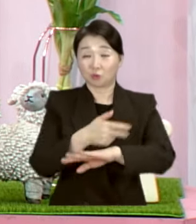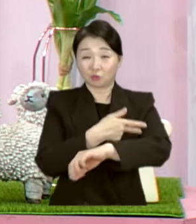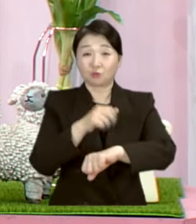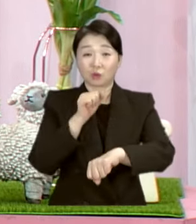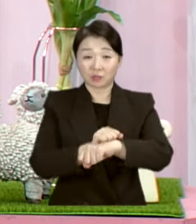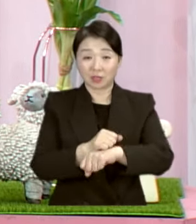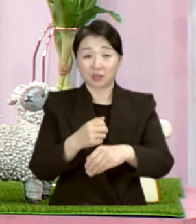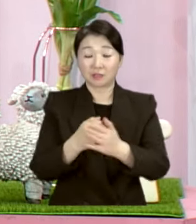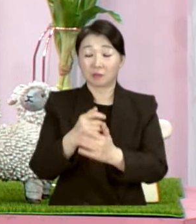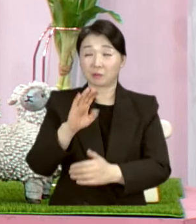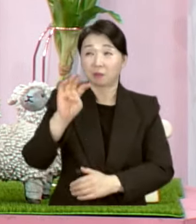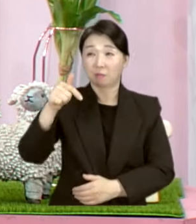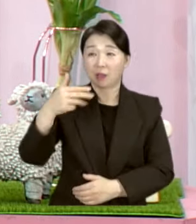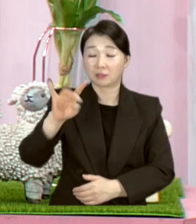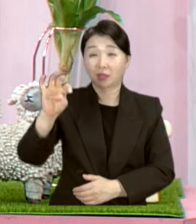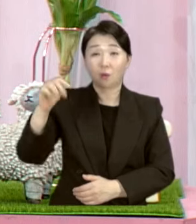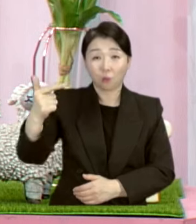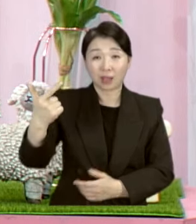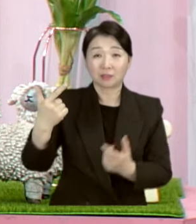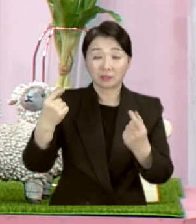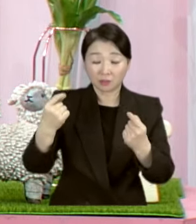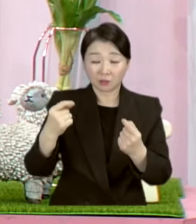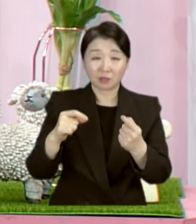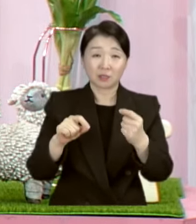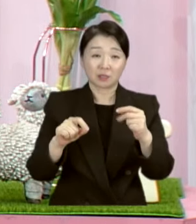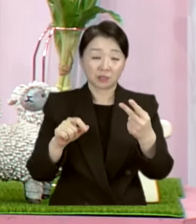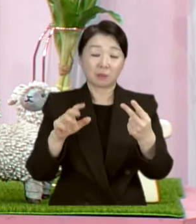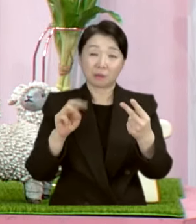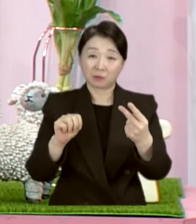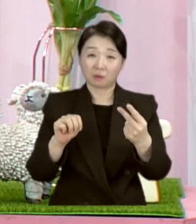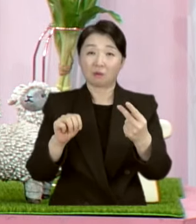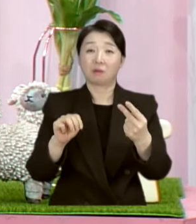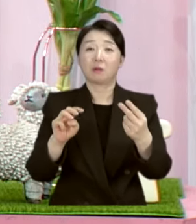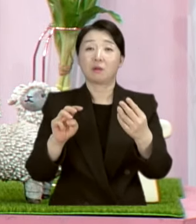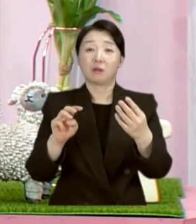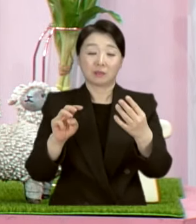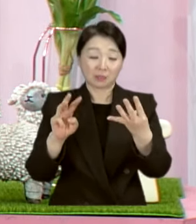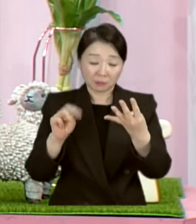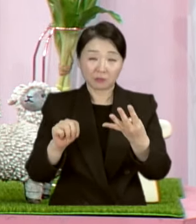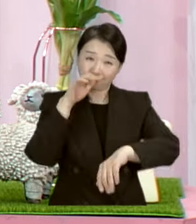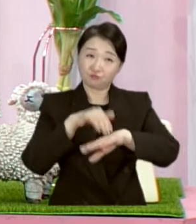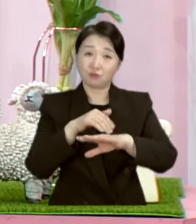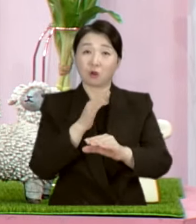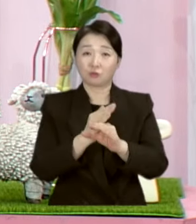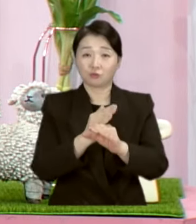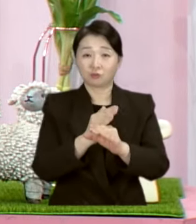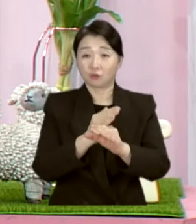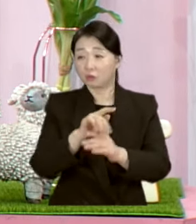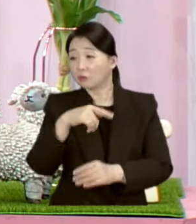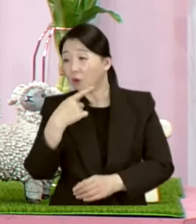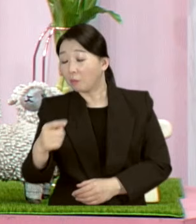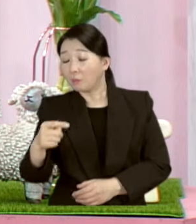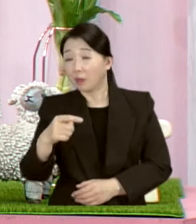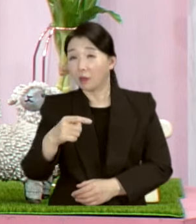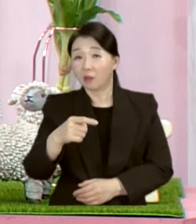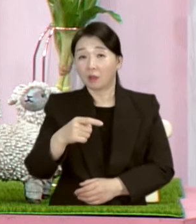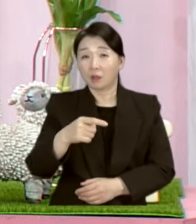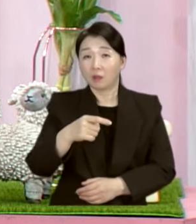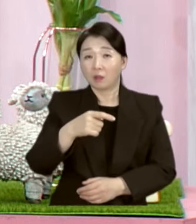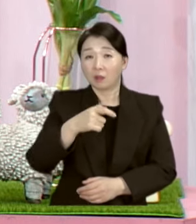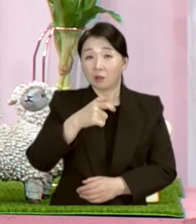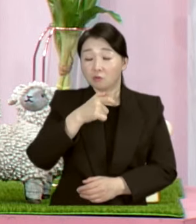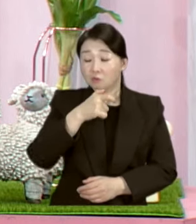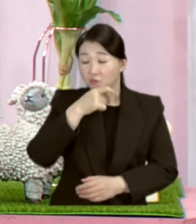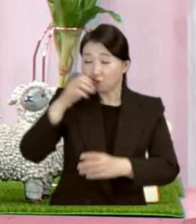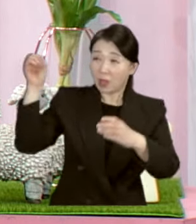잘해가지고 박태환 선수처럼 200m, 400m, 800m 선수 생활을 하다가 네. 옆에서 수구부 형들이 수구하는